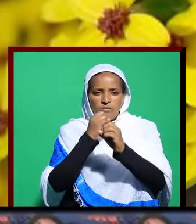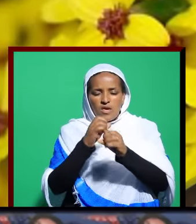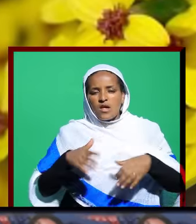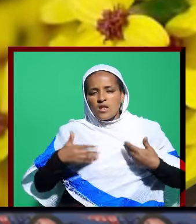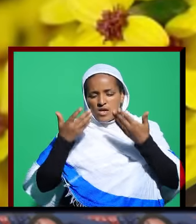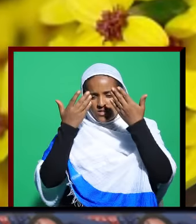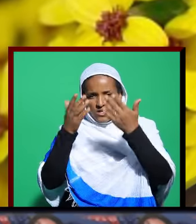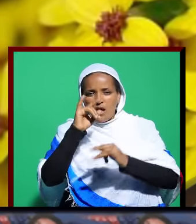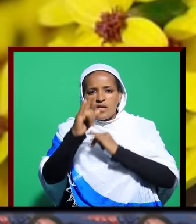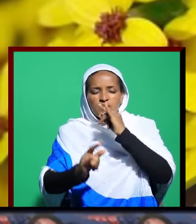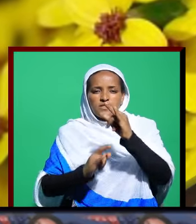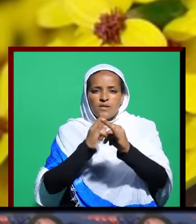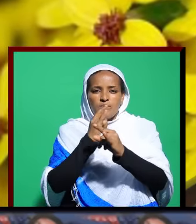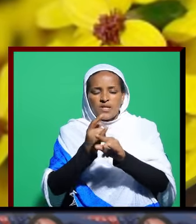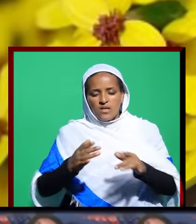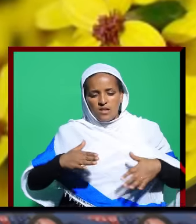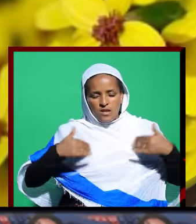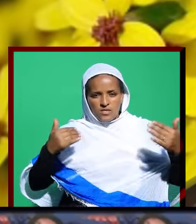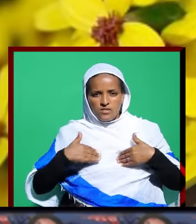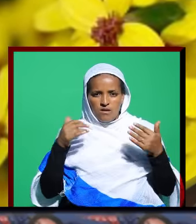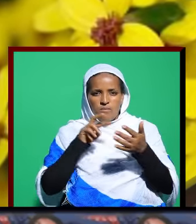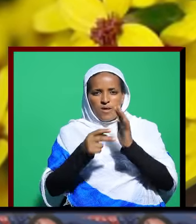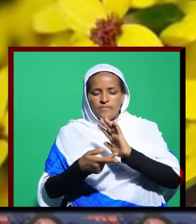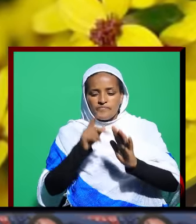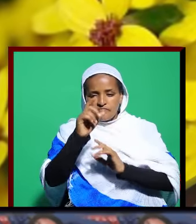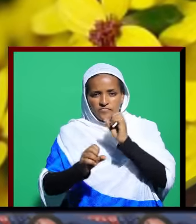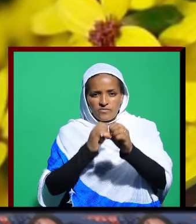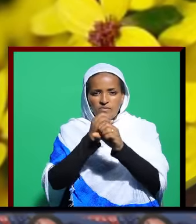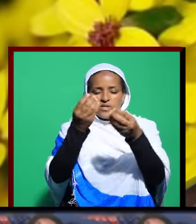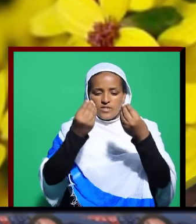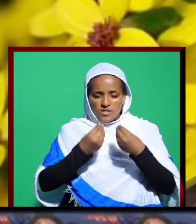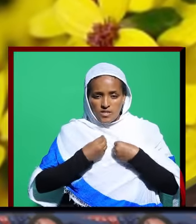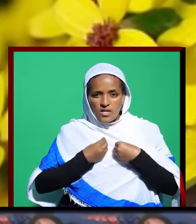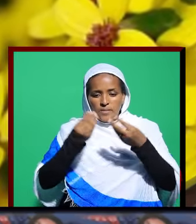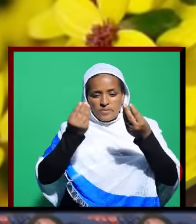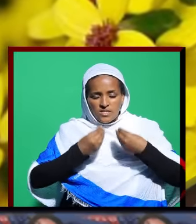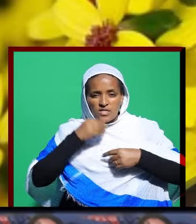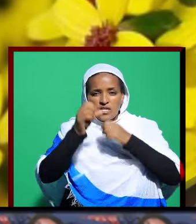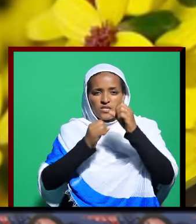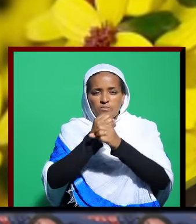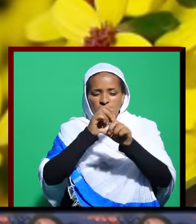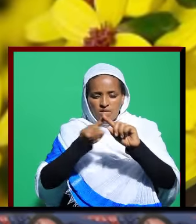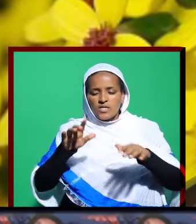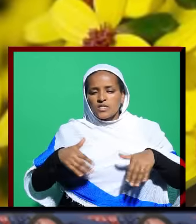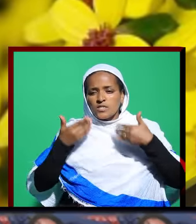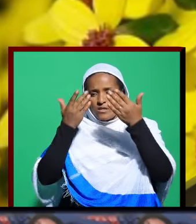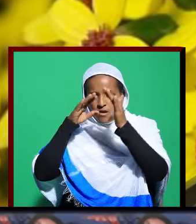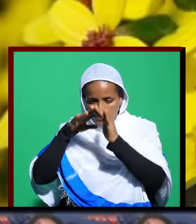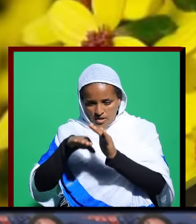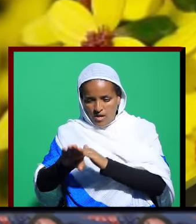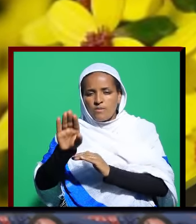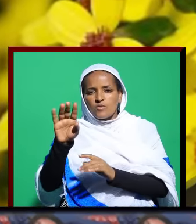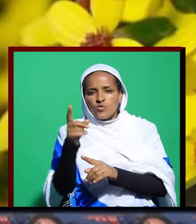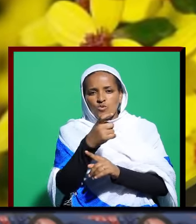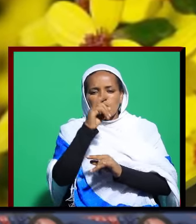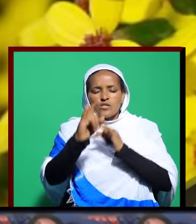እድሜ ለንስሐ፣ ዘመን ለፍስሐ ማለት እድሜ ስጠን፣ የምትሰጠን እድሜ ግን ንስሐ